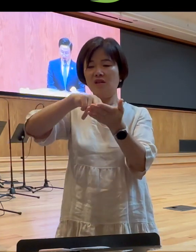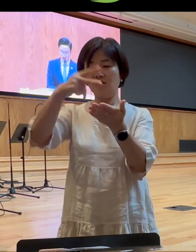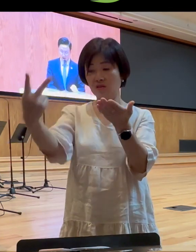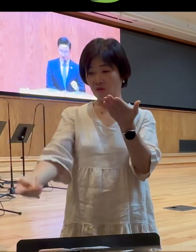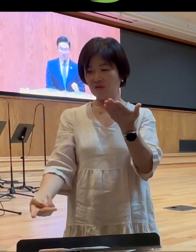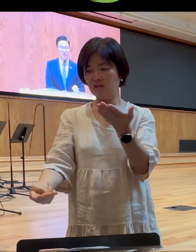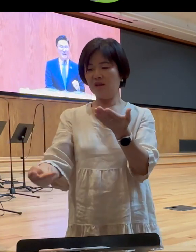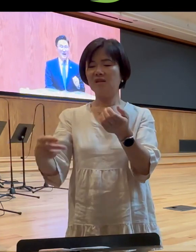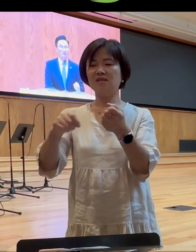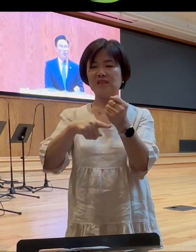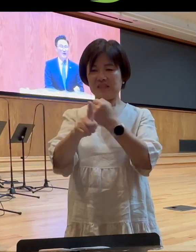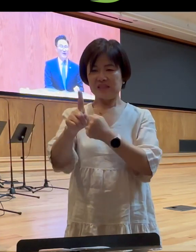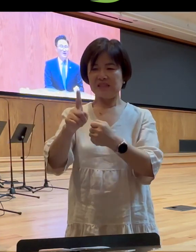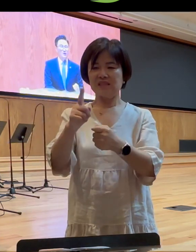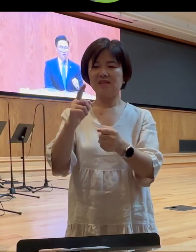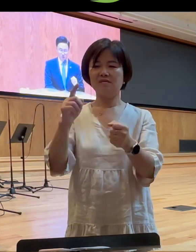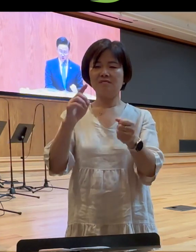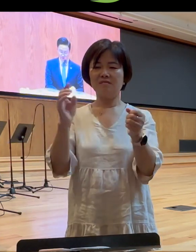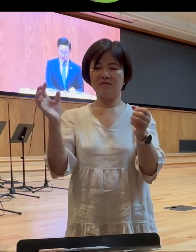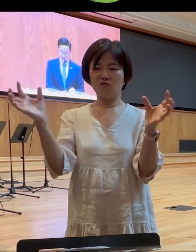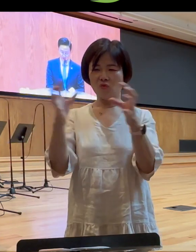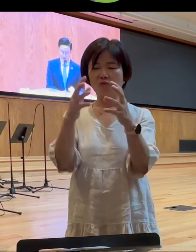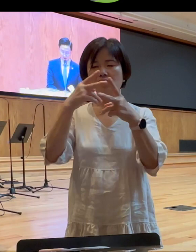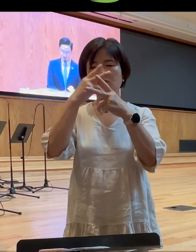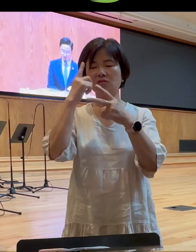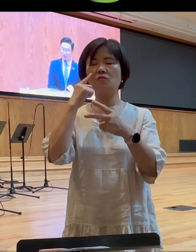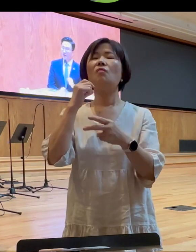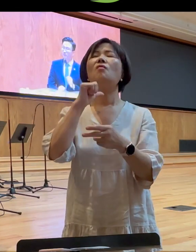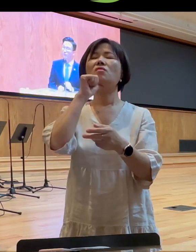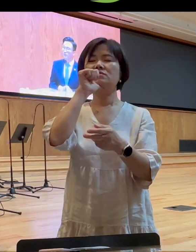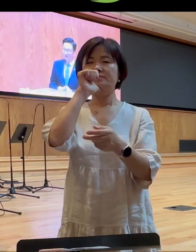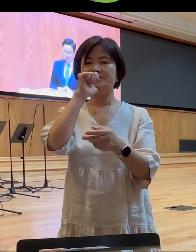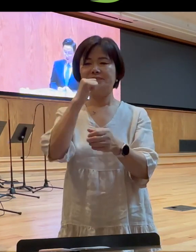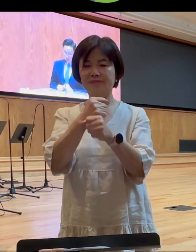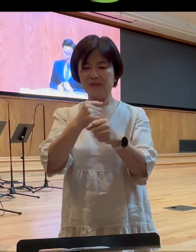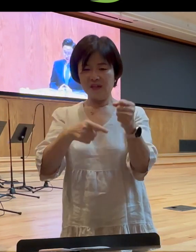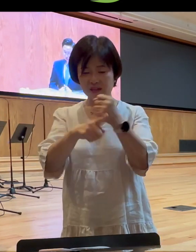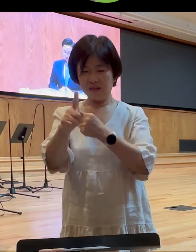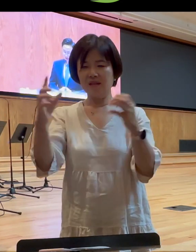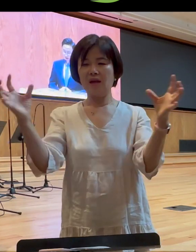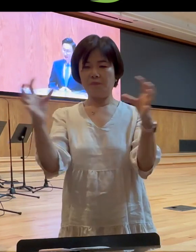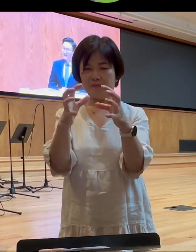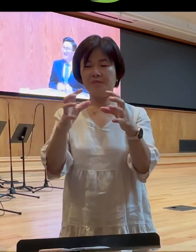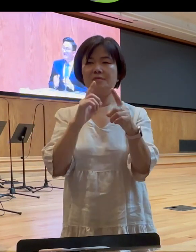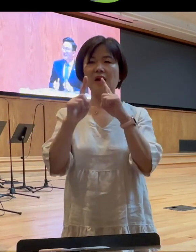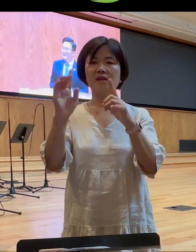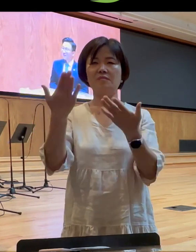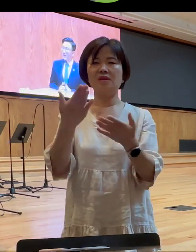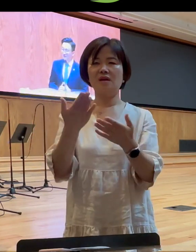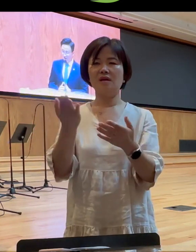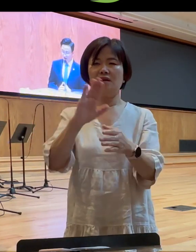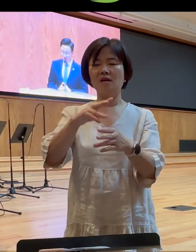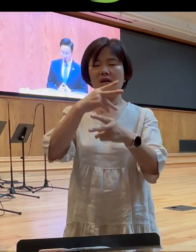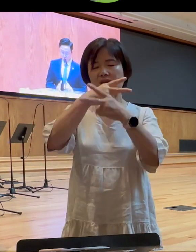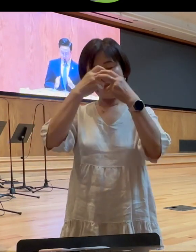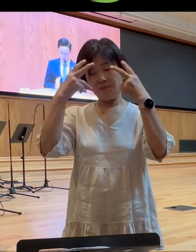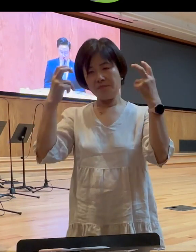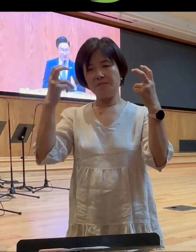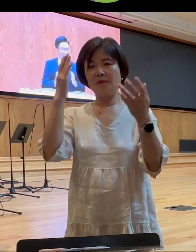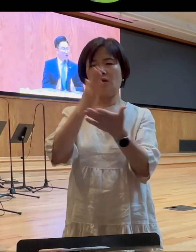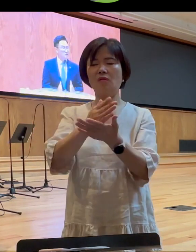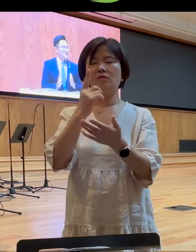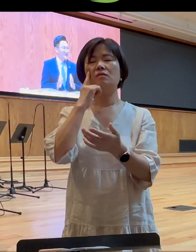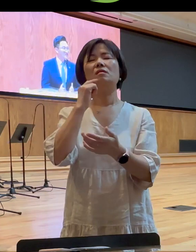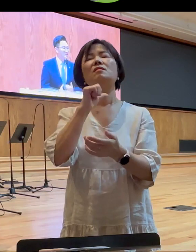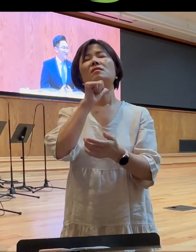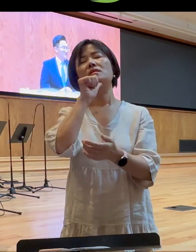뜻의 접두사 아포와 졸음이라고 하는 뜻을 지닌 힙노스의 합성어입니다. 그냥 잠이 아니라 졸음에